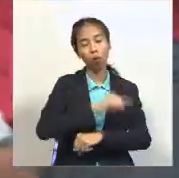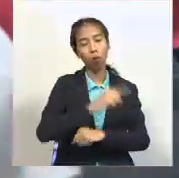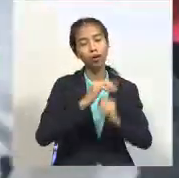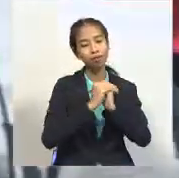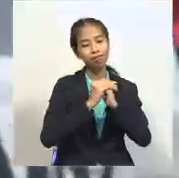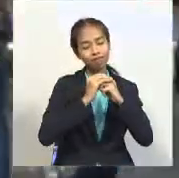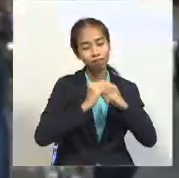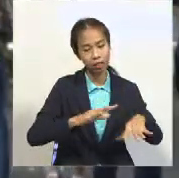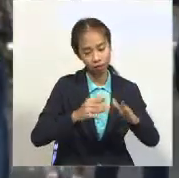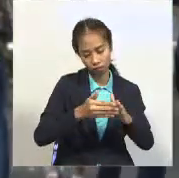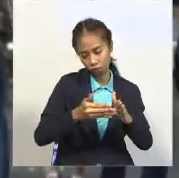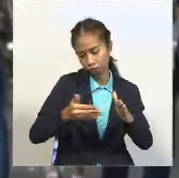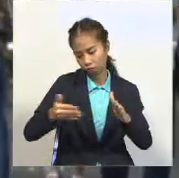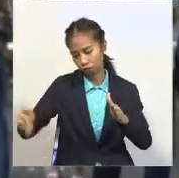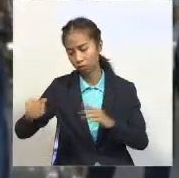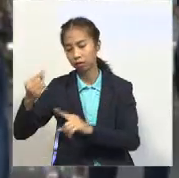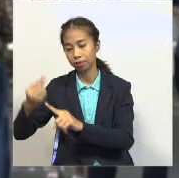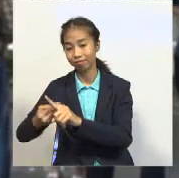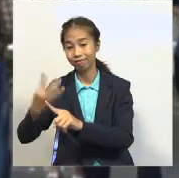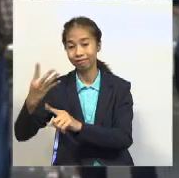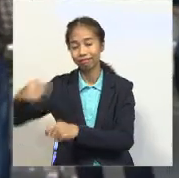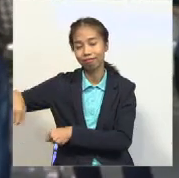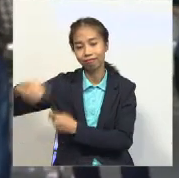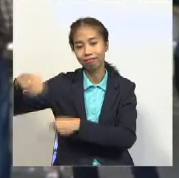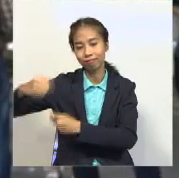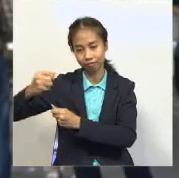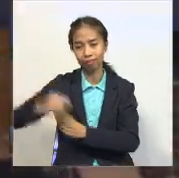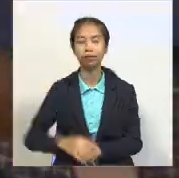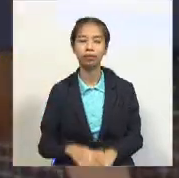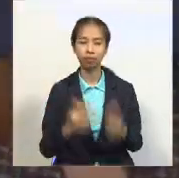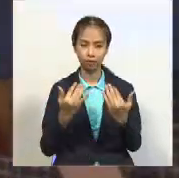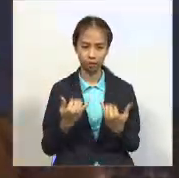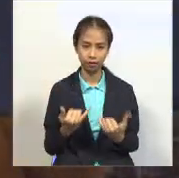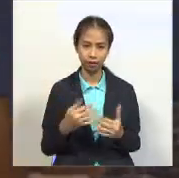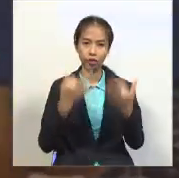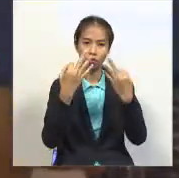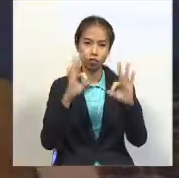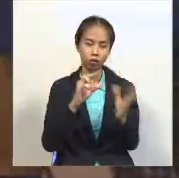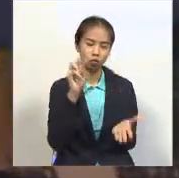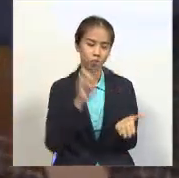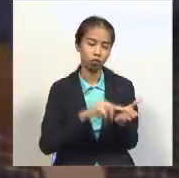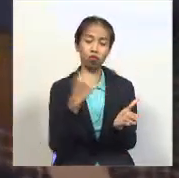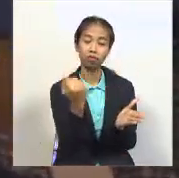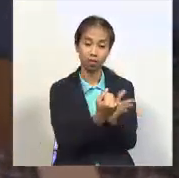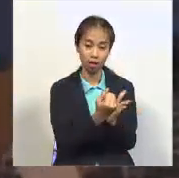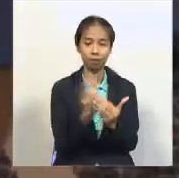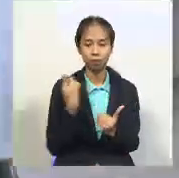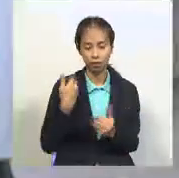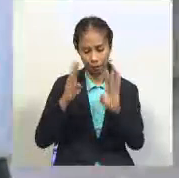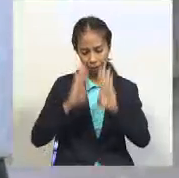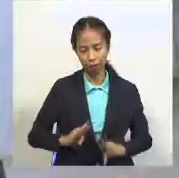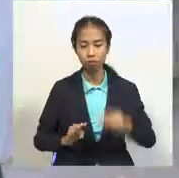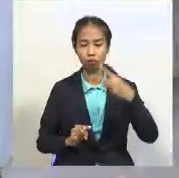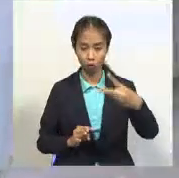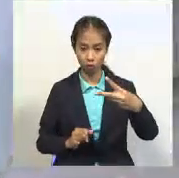นไปถึงช่วงเทศกาลสงกรานต์ค่ะทั้งนี้การขยายเวลาฟรีค่าธรรมเนียมวีซ่า on arrival มีอยู่2แบบนะ